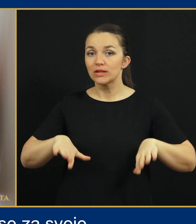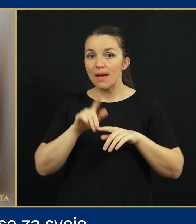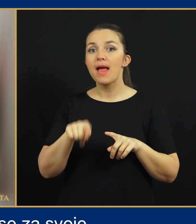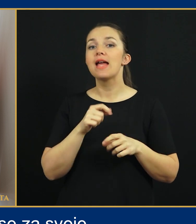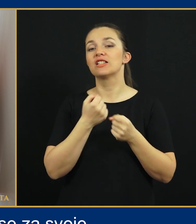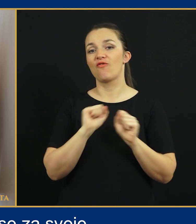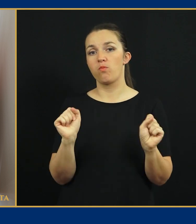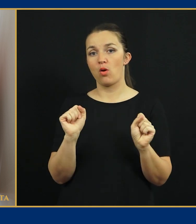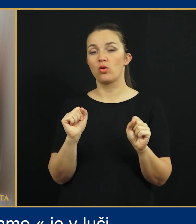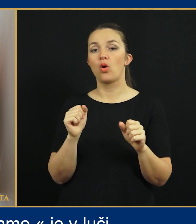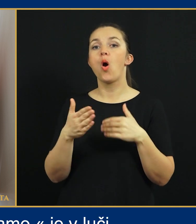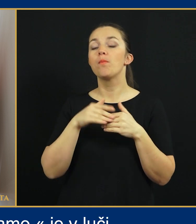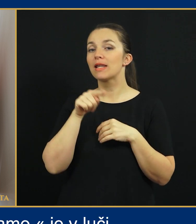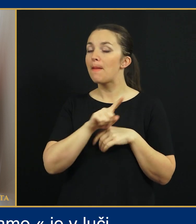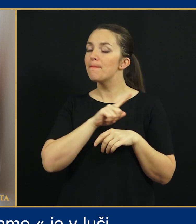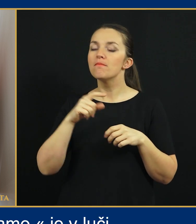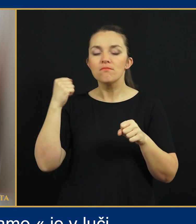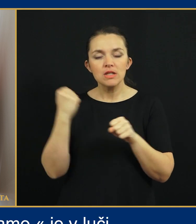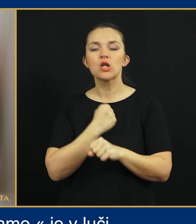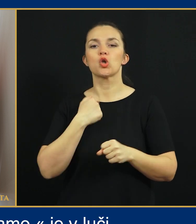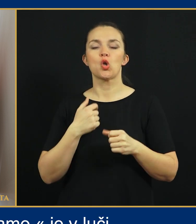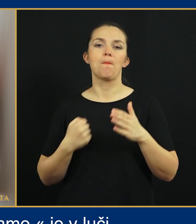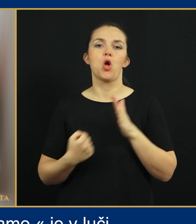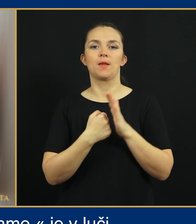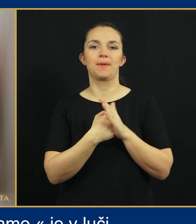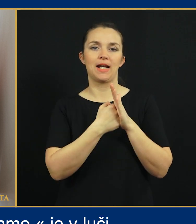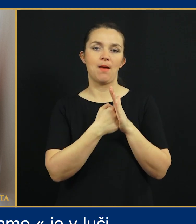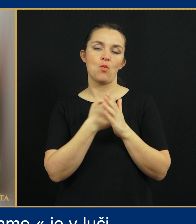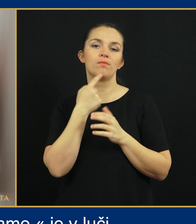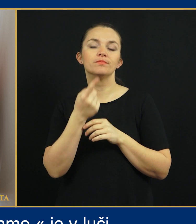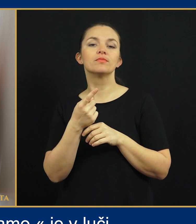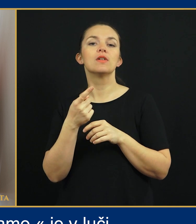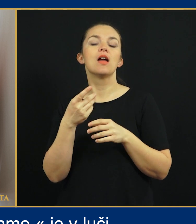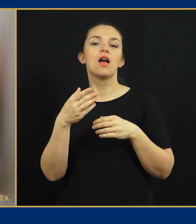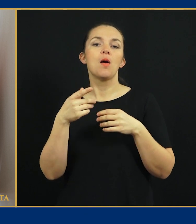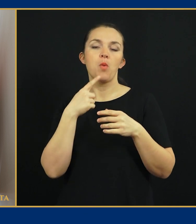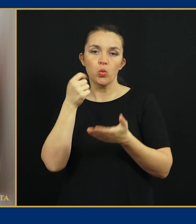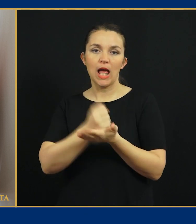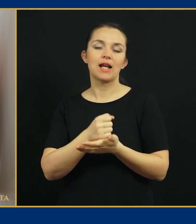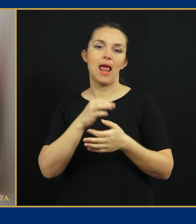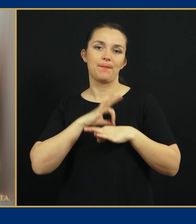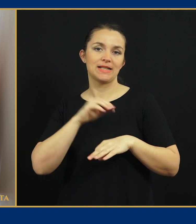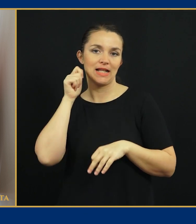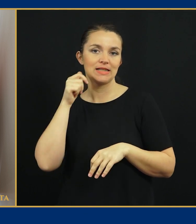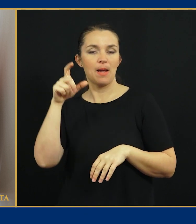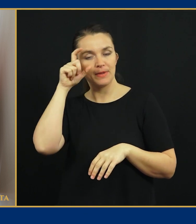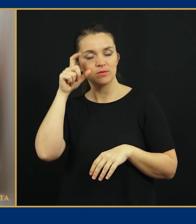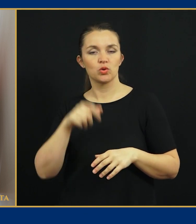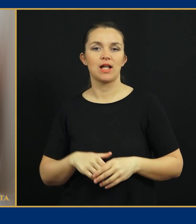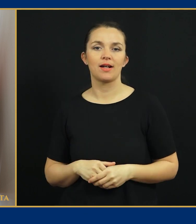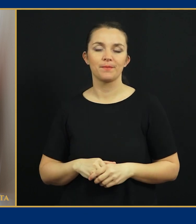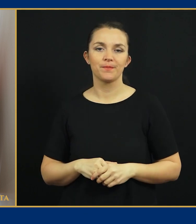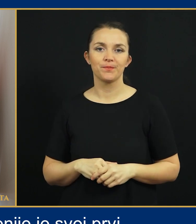se za svobodo. Pri tem jo neomajno podpiramo, je v luči mednarodnega dogajanja poudarila predsednica Pirc